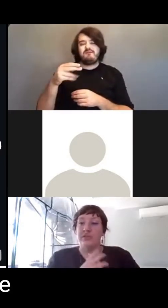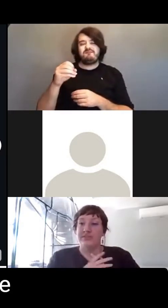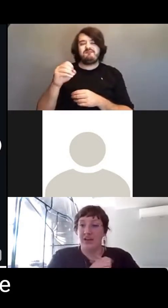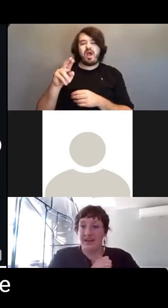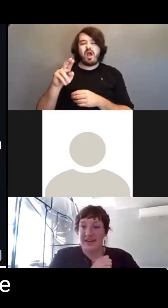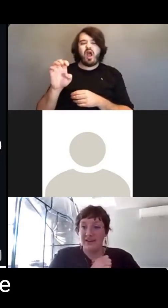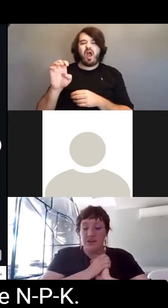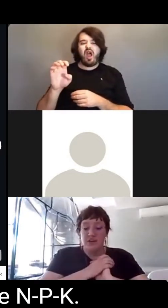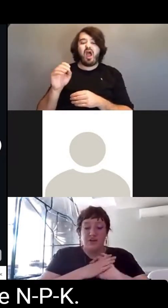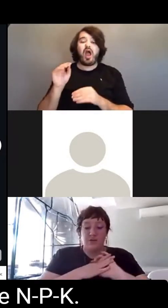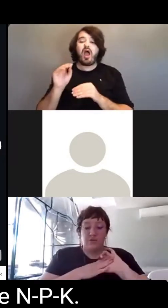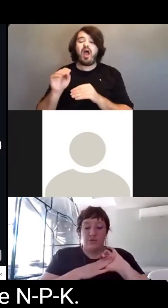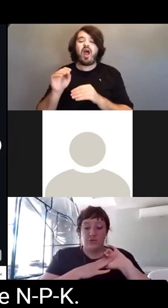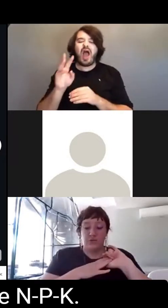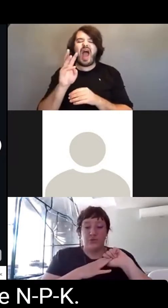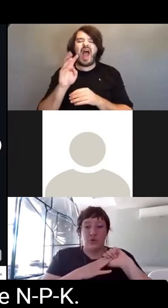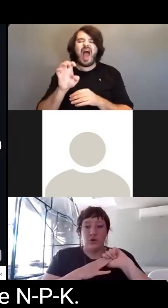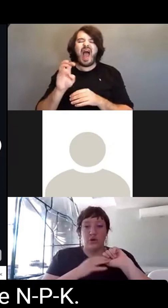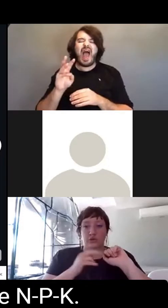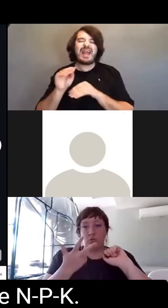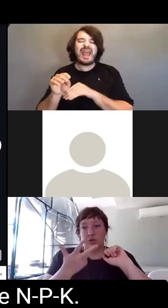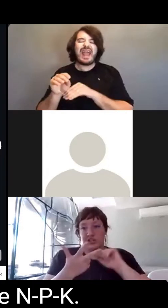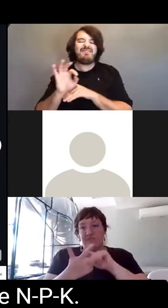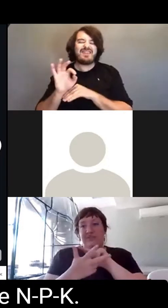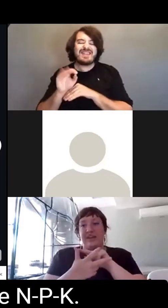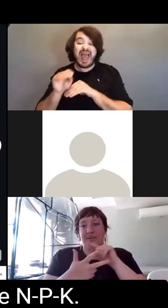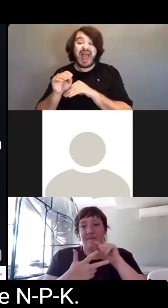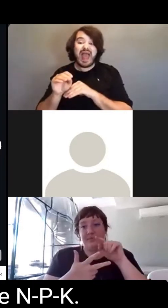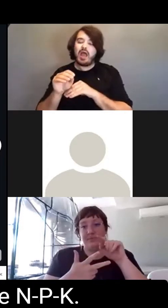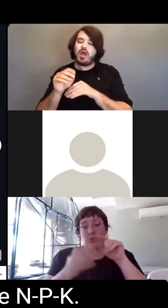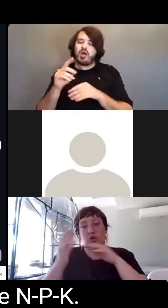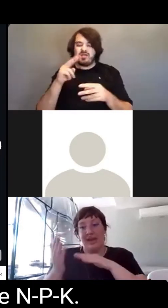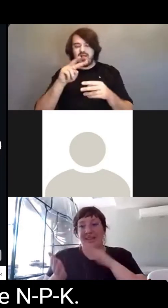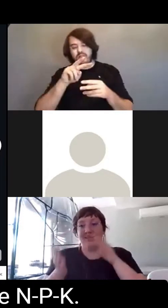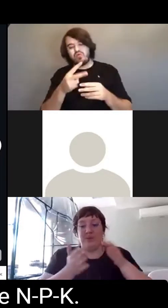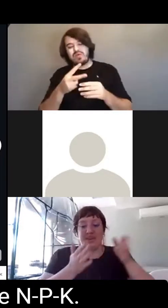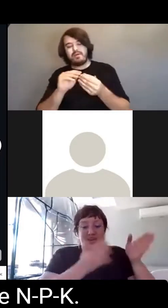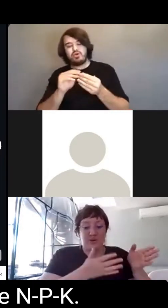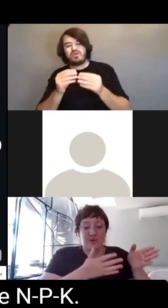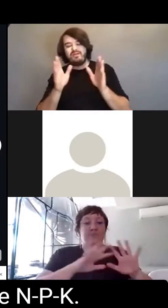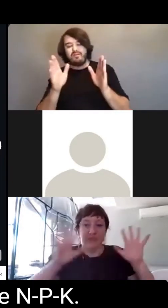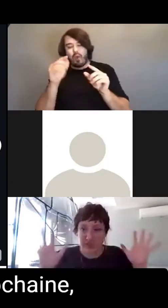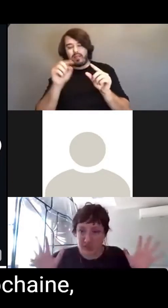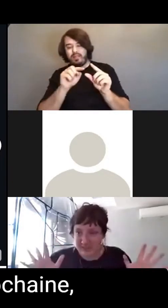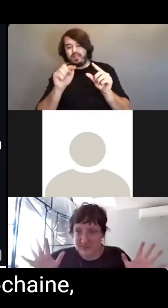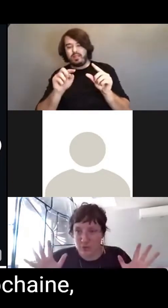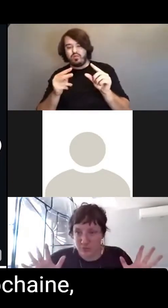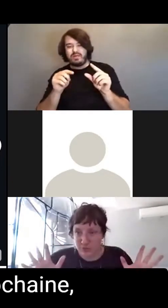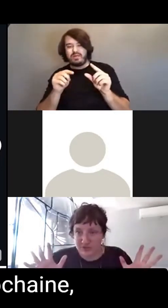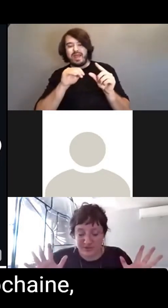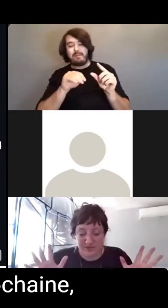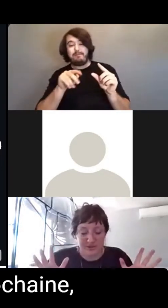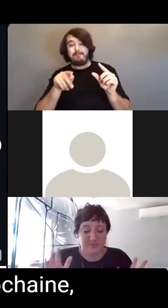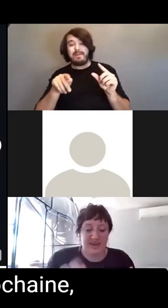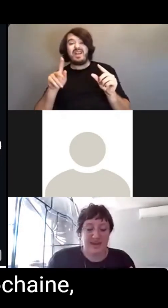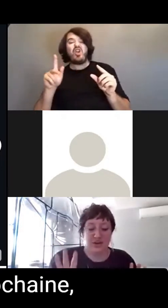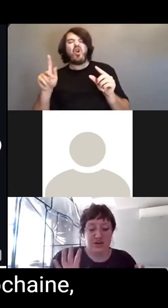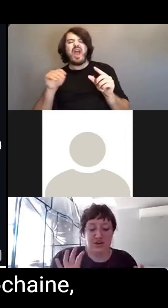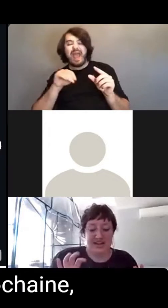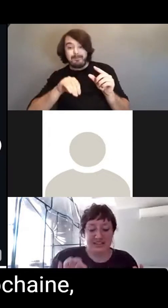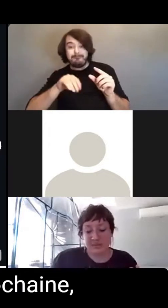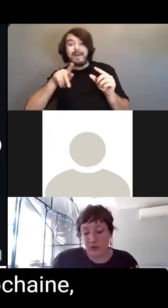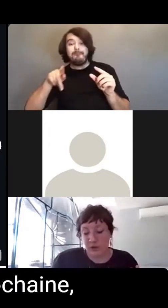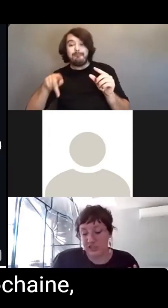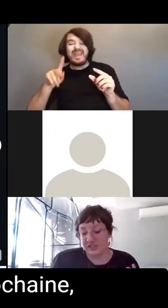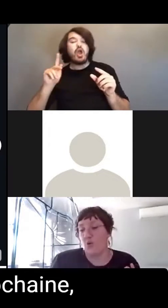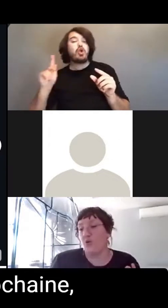la boîte d'engrais. On va toujours voir 3 chiffres pour le NPK. J'en dis pas plus, mais